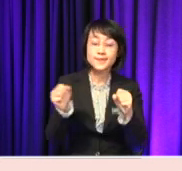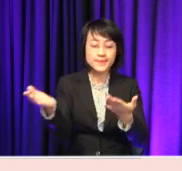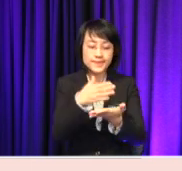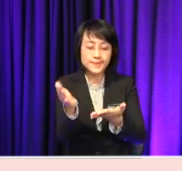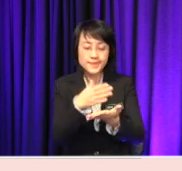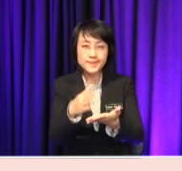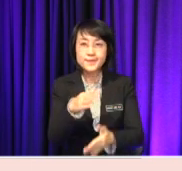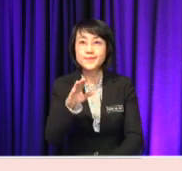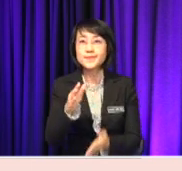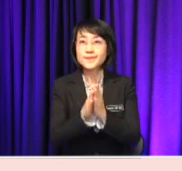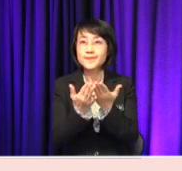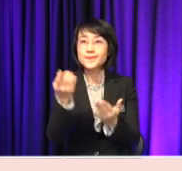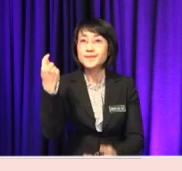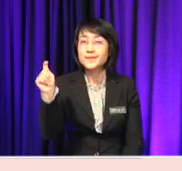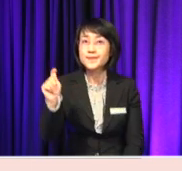mungkin